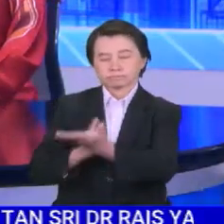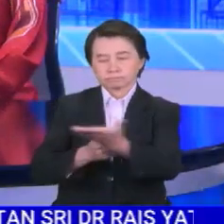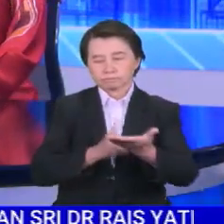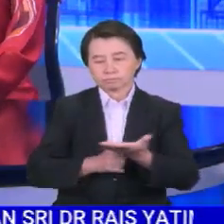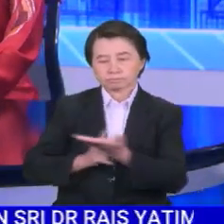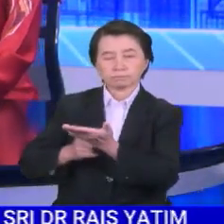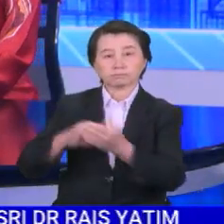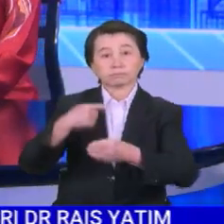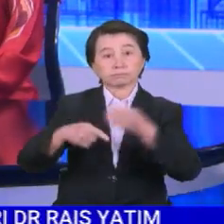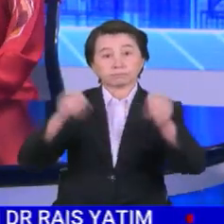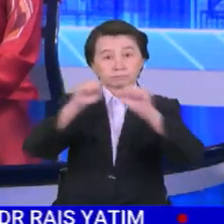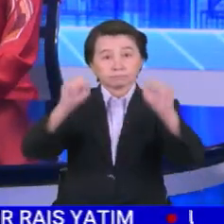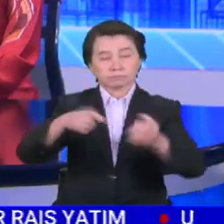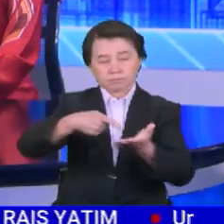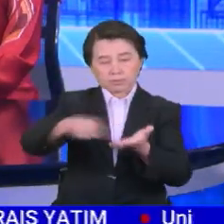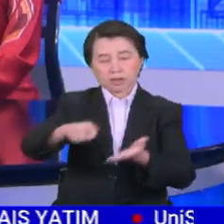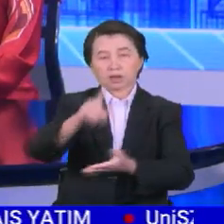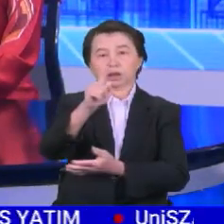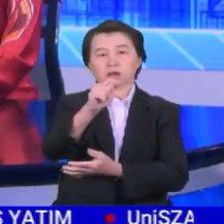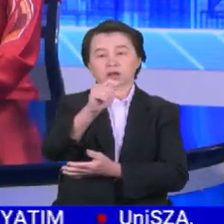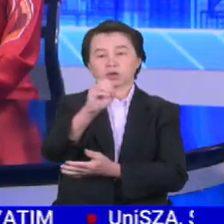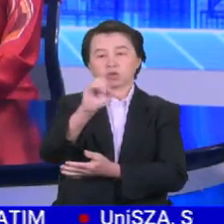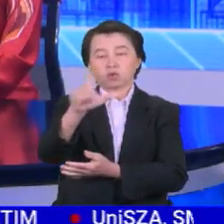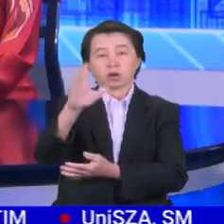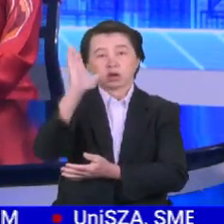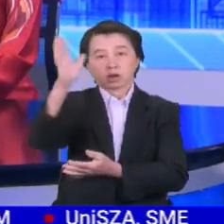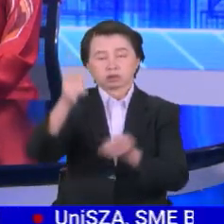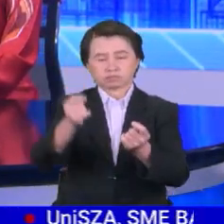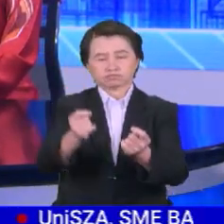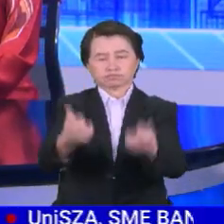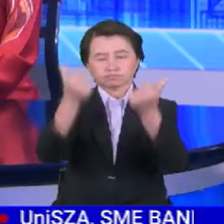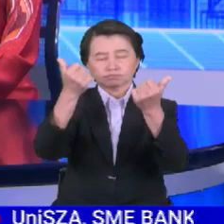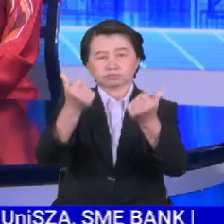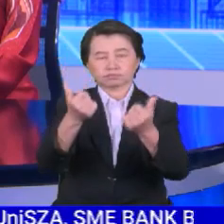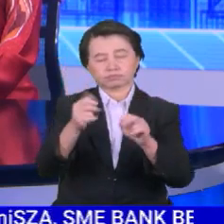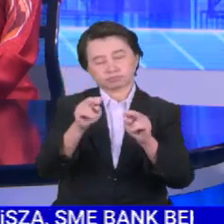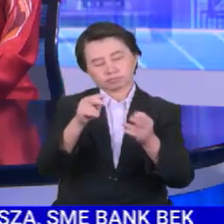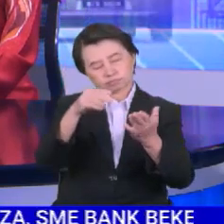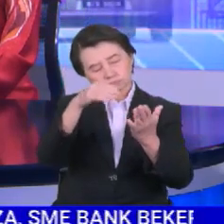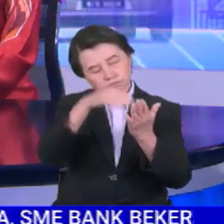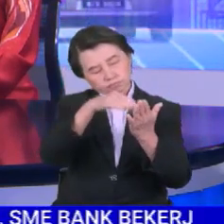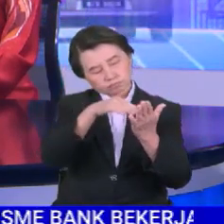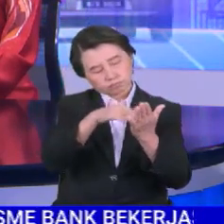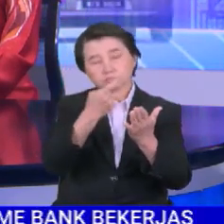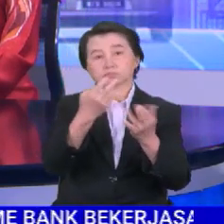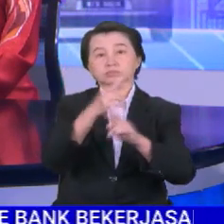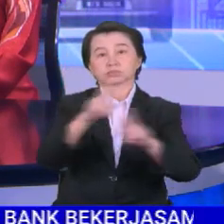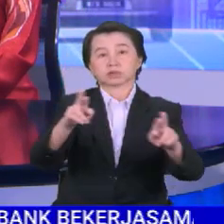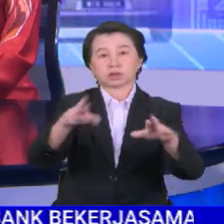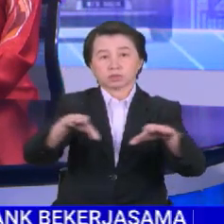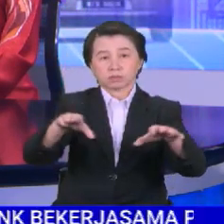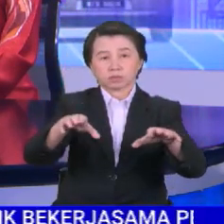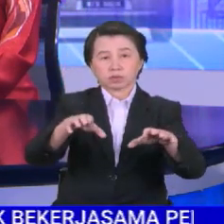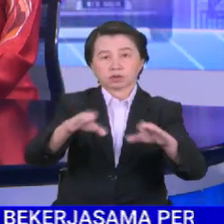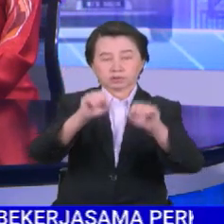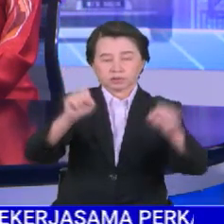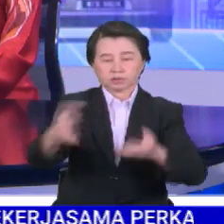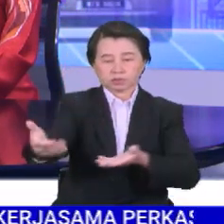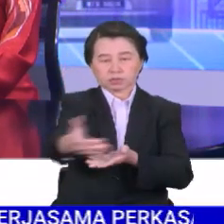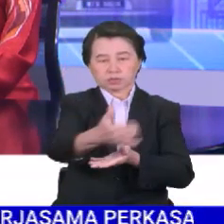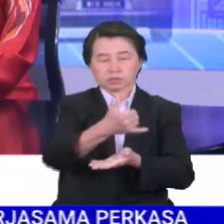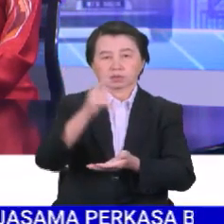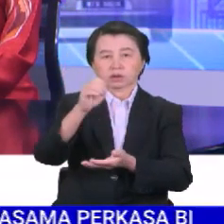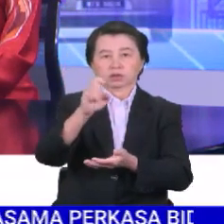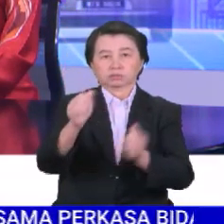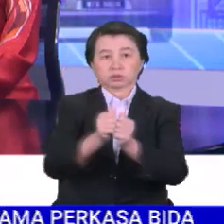Perbincangan mengenai sistem pembayaran tol lebuh raya akan disegerakan. Penelitian dibuat sebagai persiapan pelaksanaan sistem kutipan